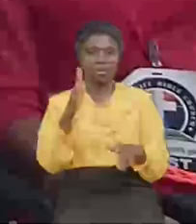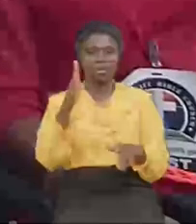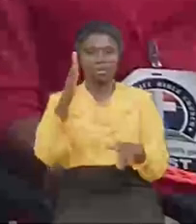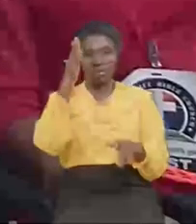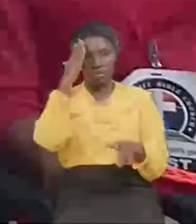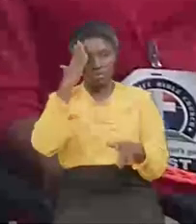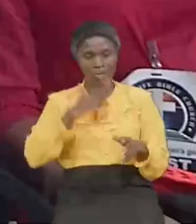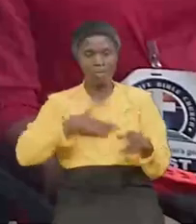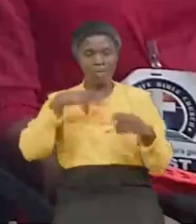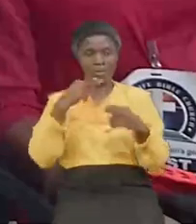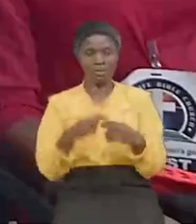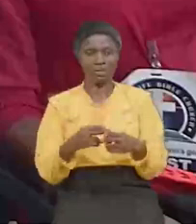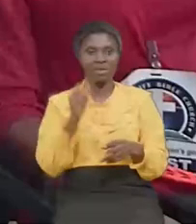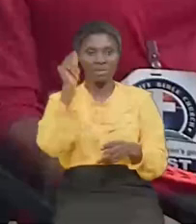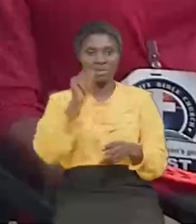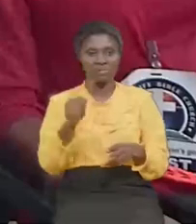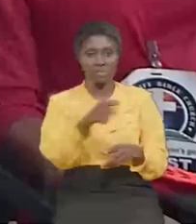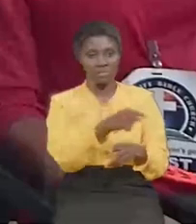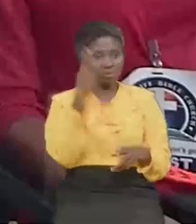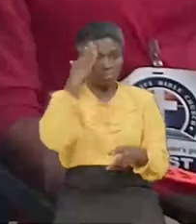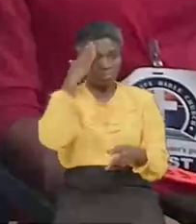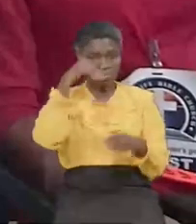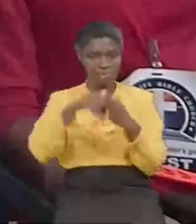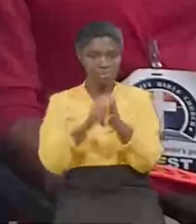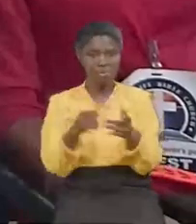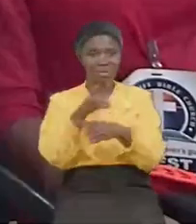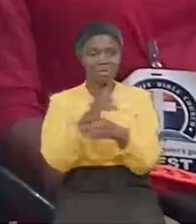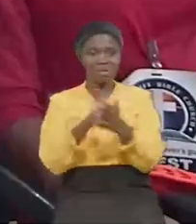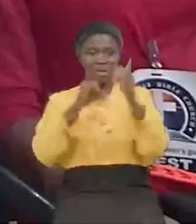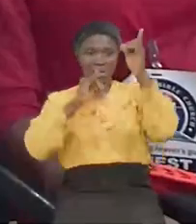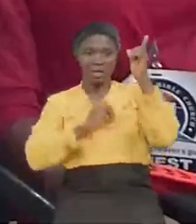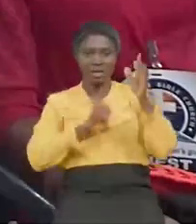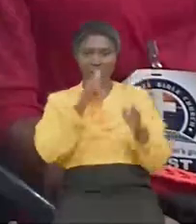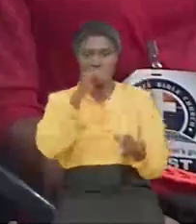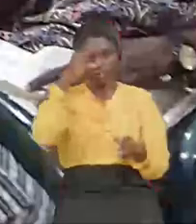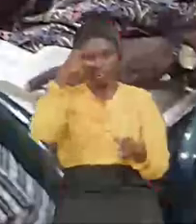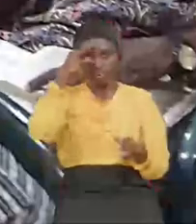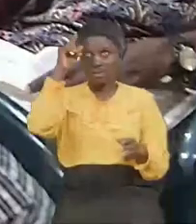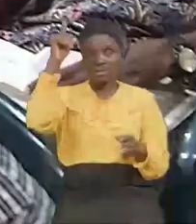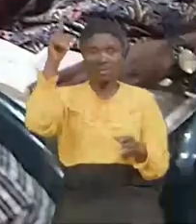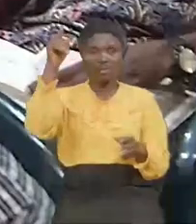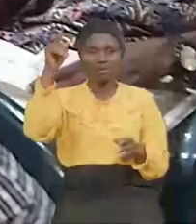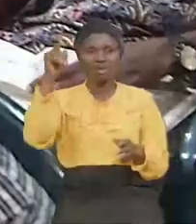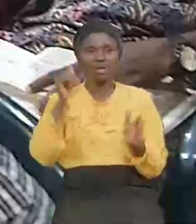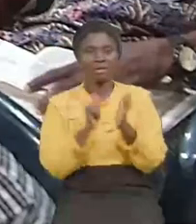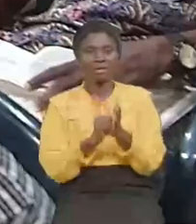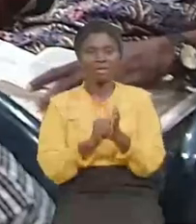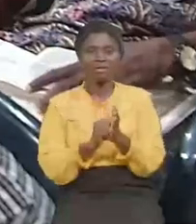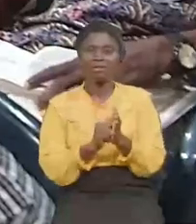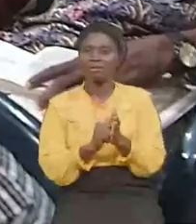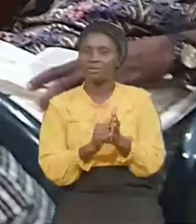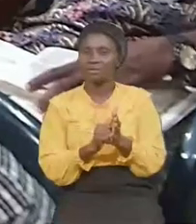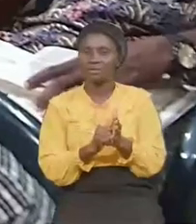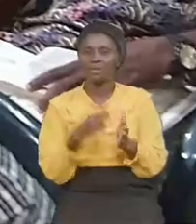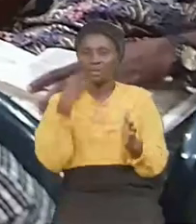en ce jour que c'est moi qui parle. Me voici. Qui sont beaux. Me voici, qui